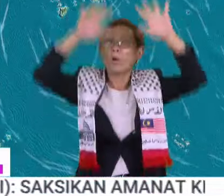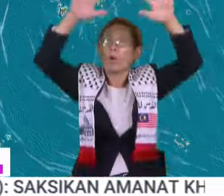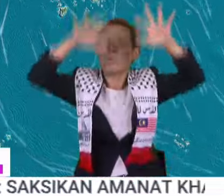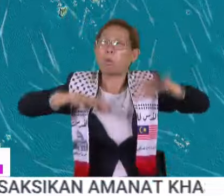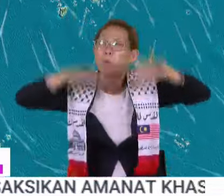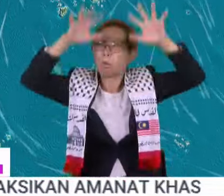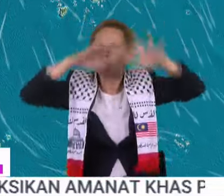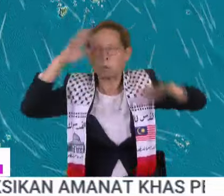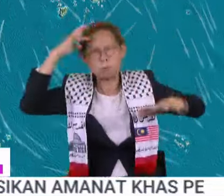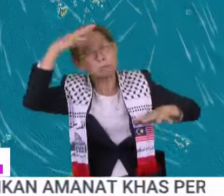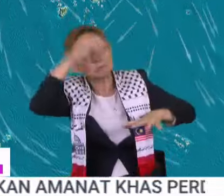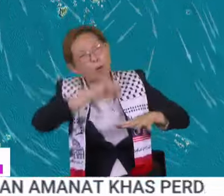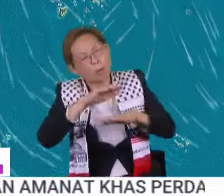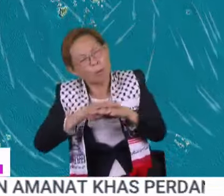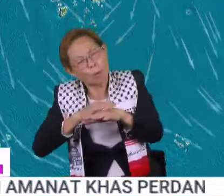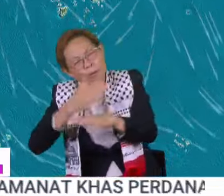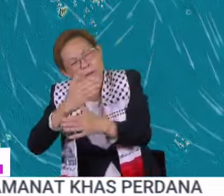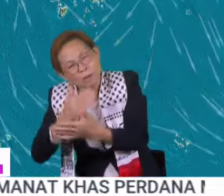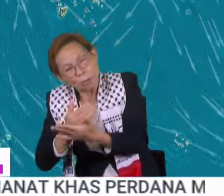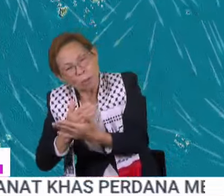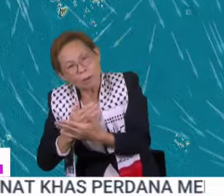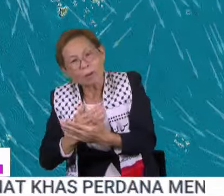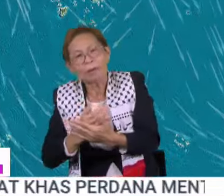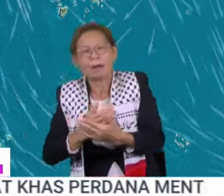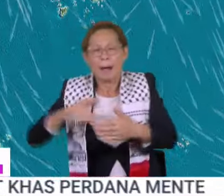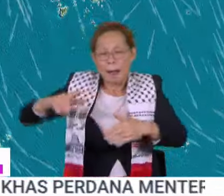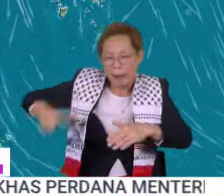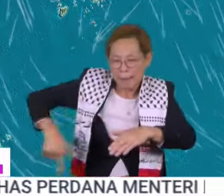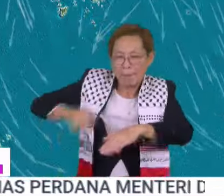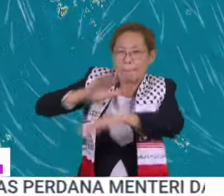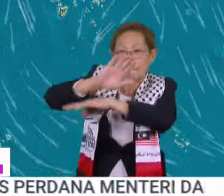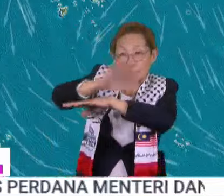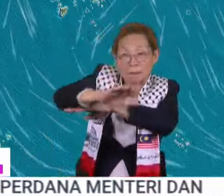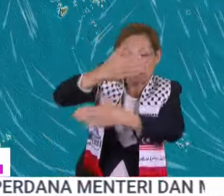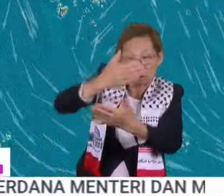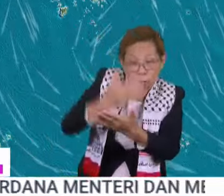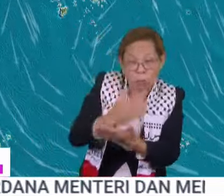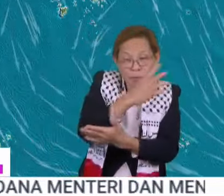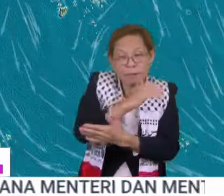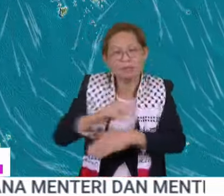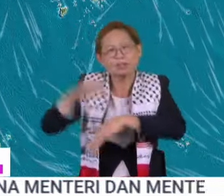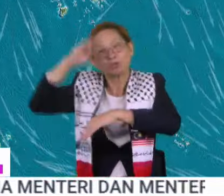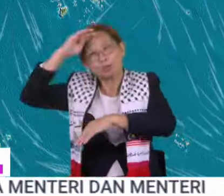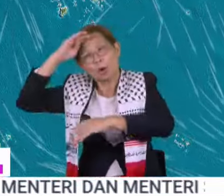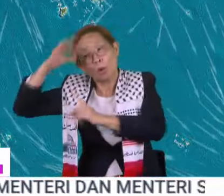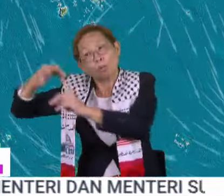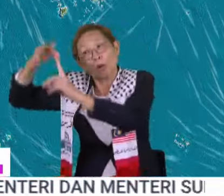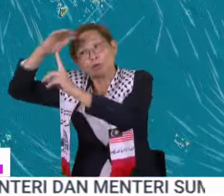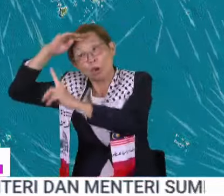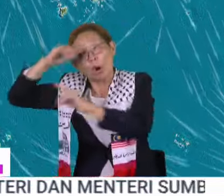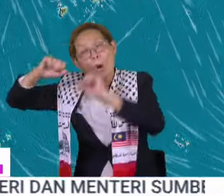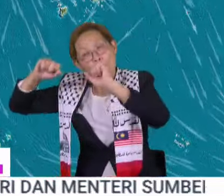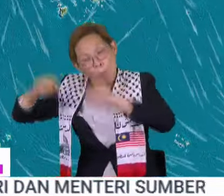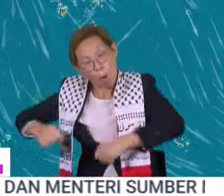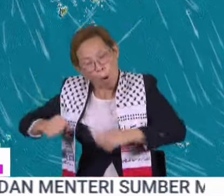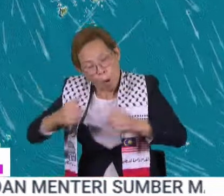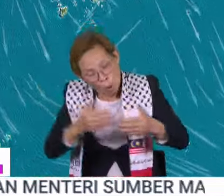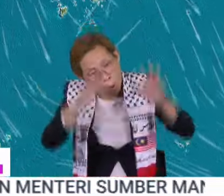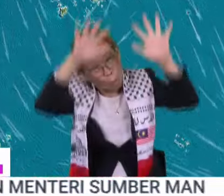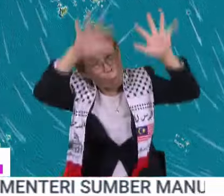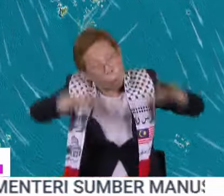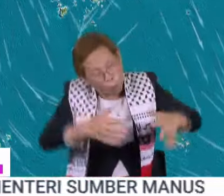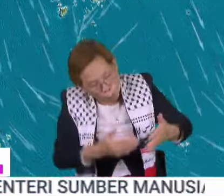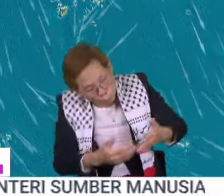ini dijangkakan akan beransur reda menjelang lewat petang nanti, kecuali di negeri Johor yang berpotensi